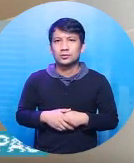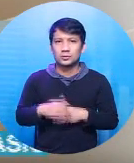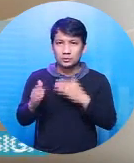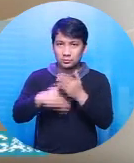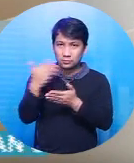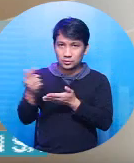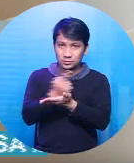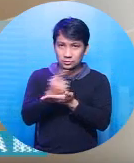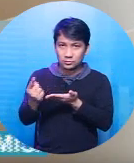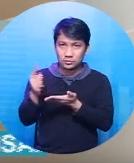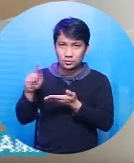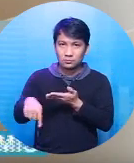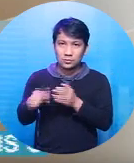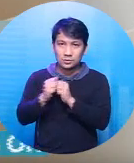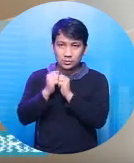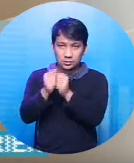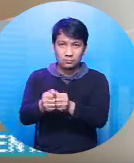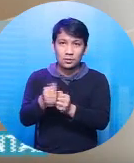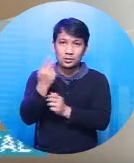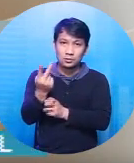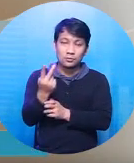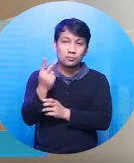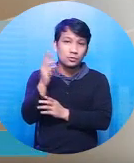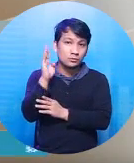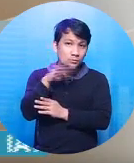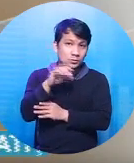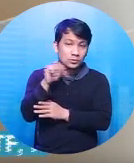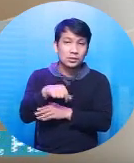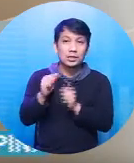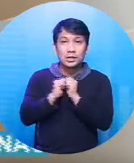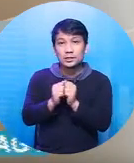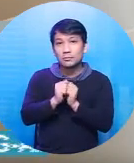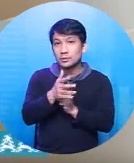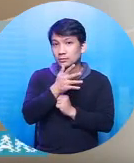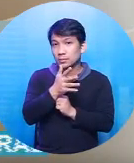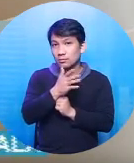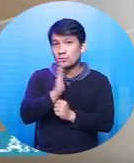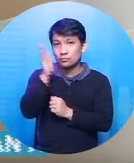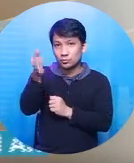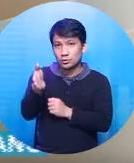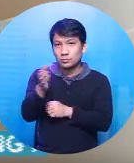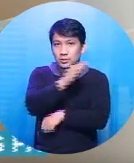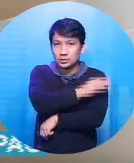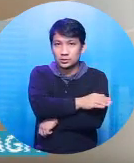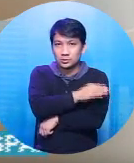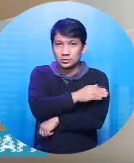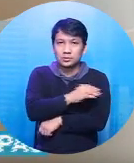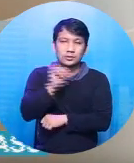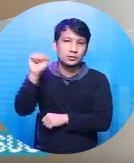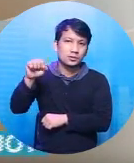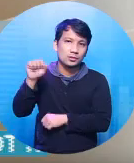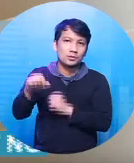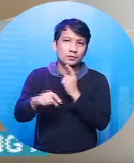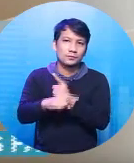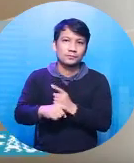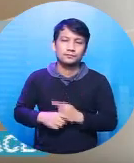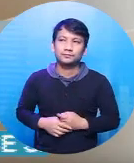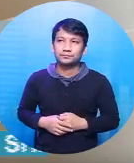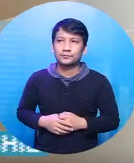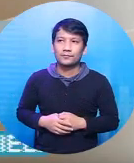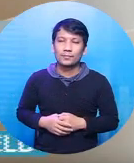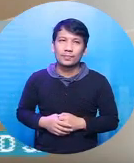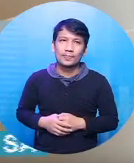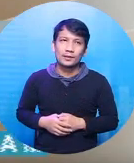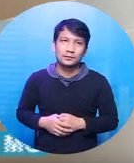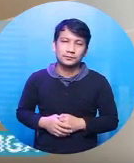week sasamahan po namin yung dalawang bata kasama siyempre si nanay diyan sa inyo pong tanggapan sa clinic. Salamat sige, po doktora. Apo, sige po. Doktora.